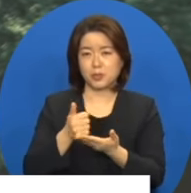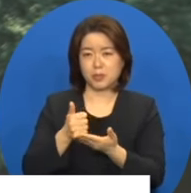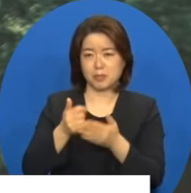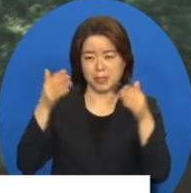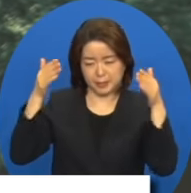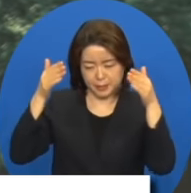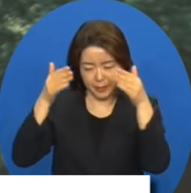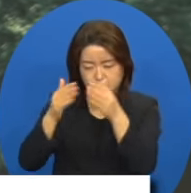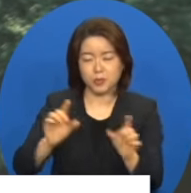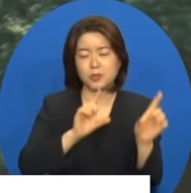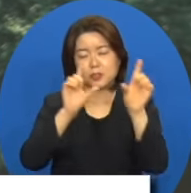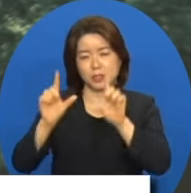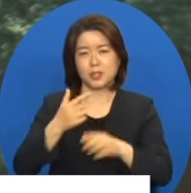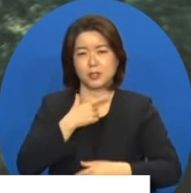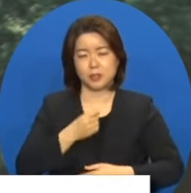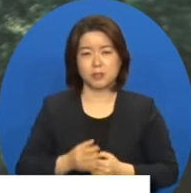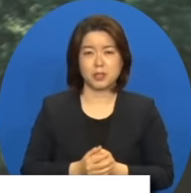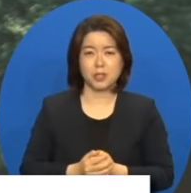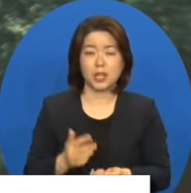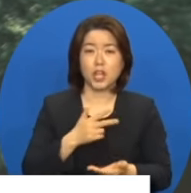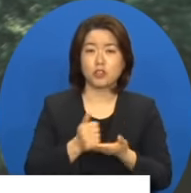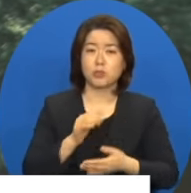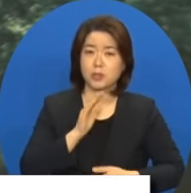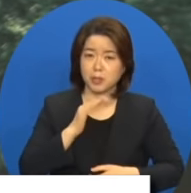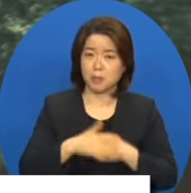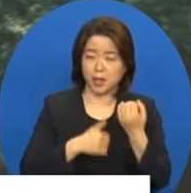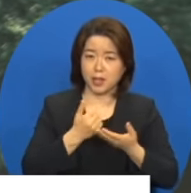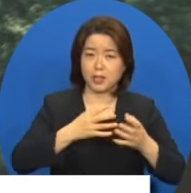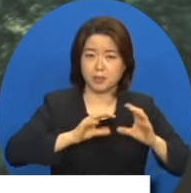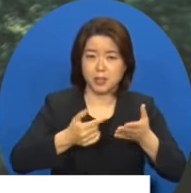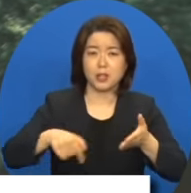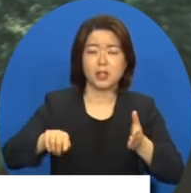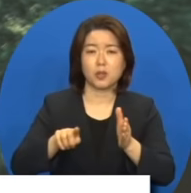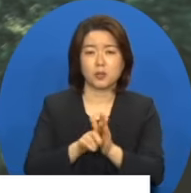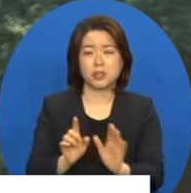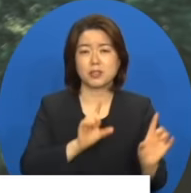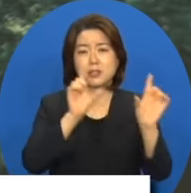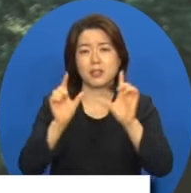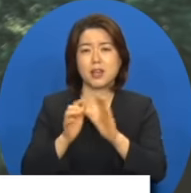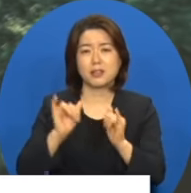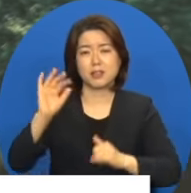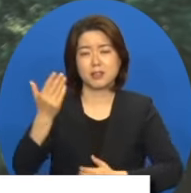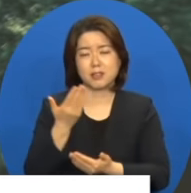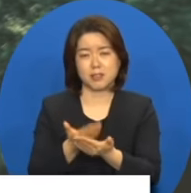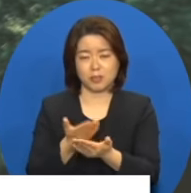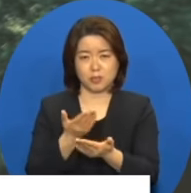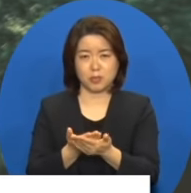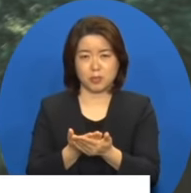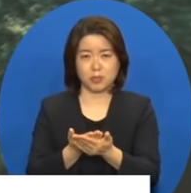주목하고 살겠습니다. 주님, 정말 하나님의 나라를 위해서 사는 자가 되게 해주옵소서.